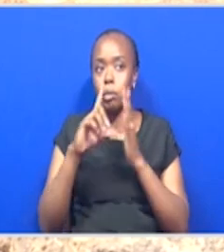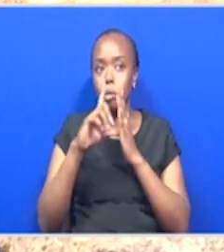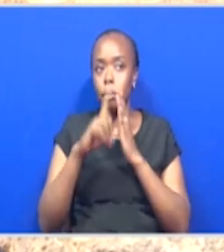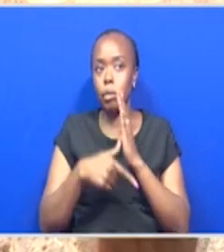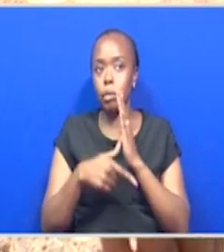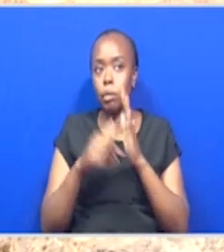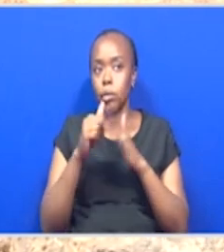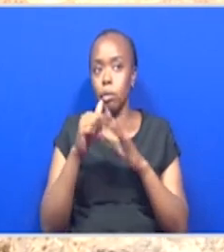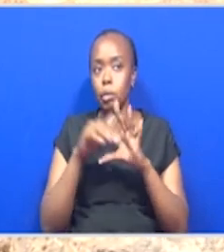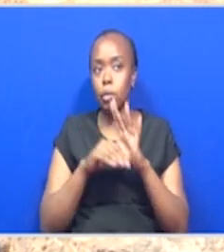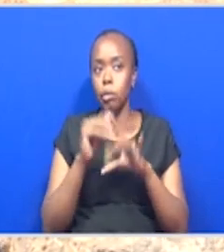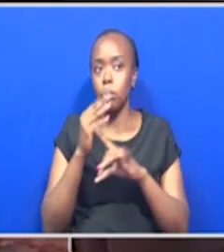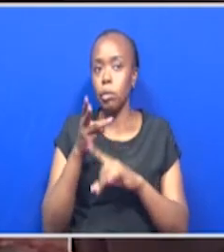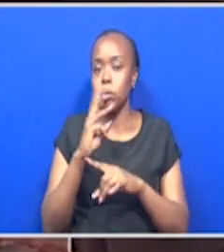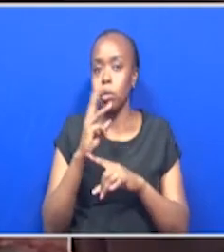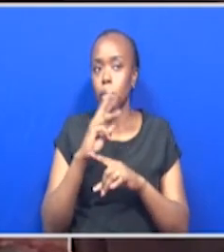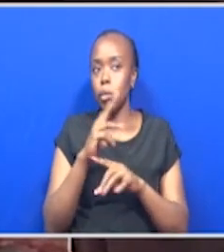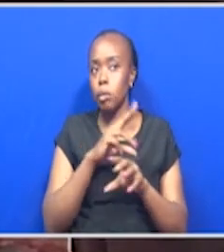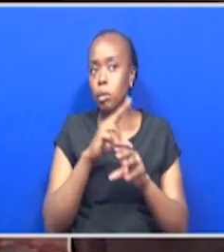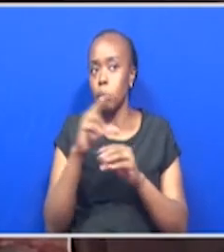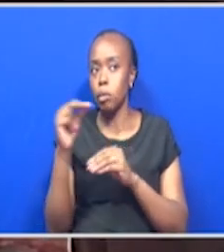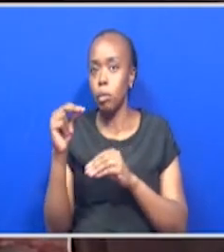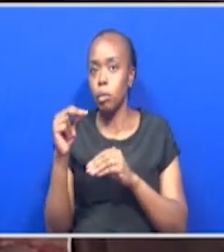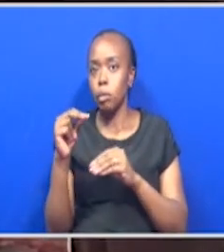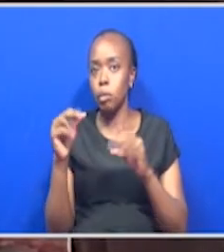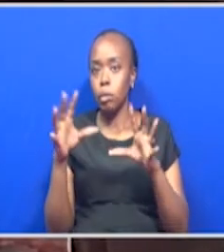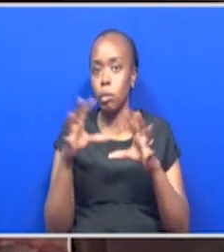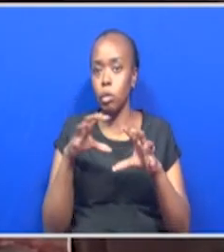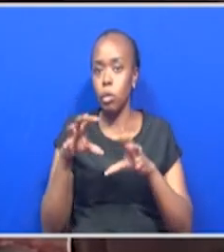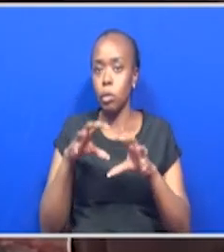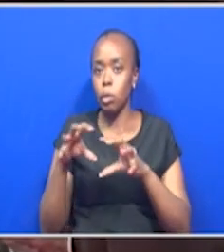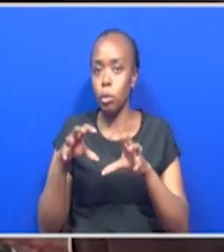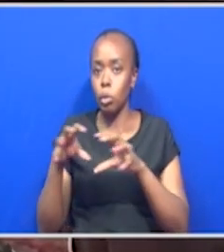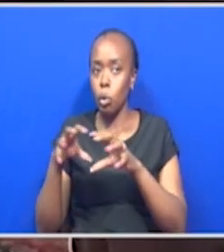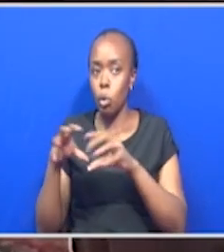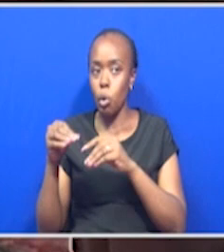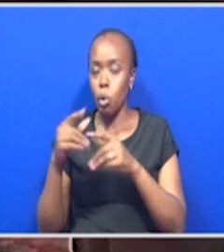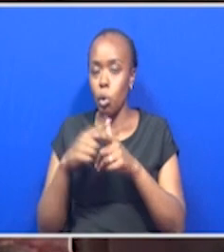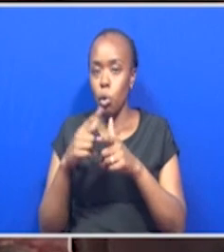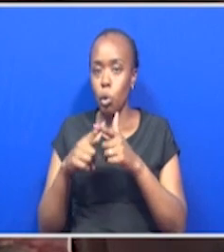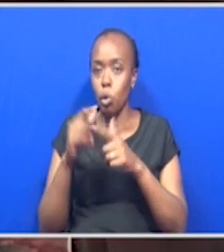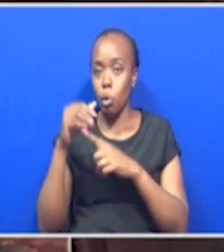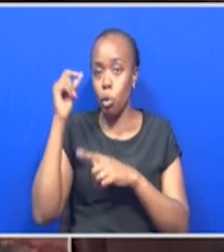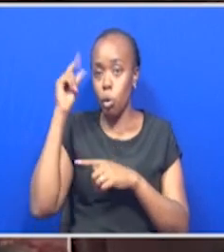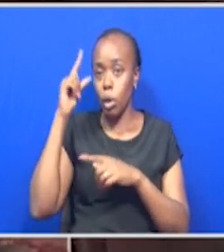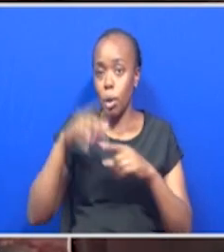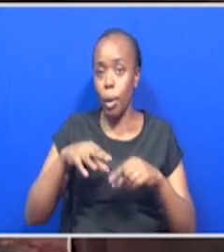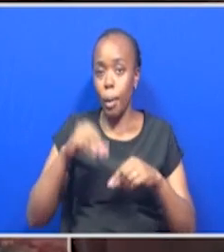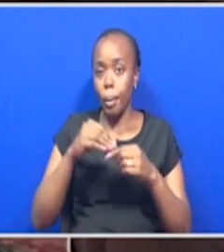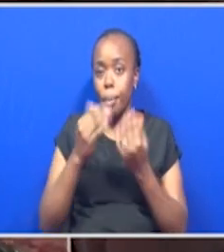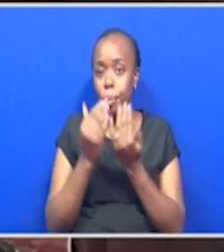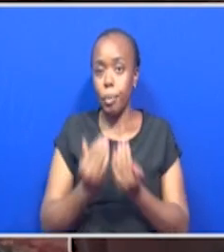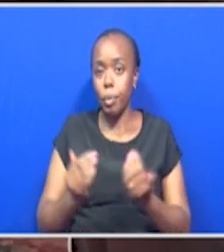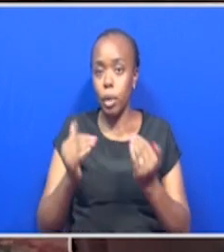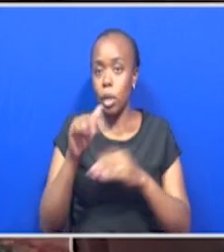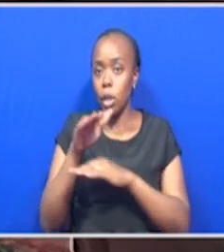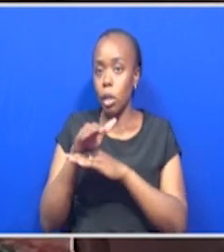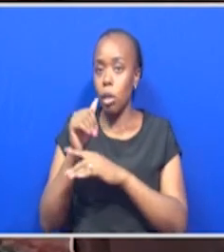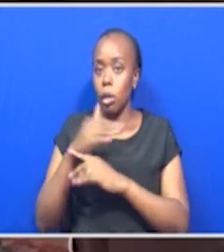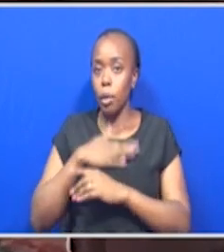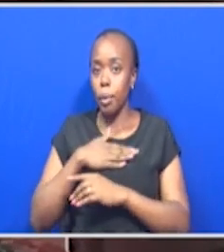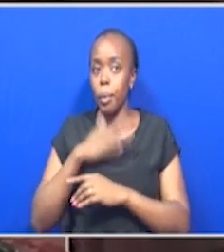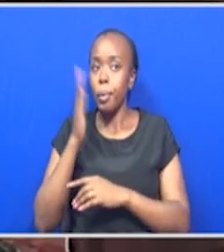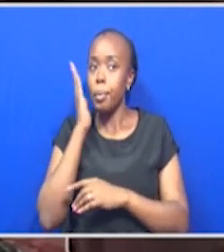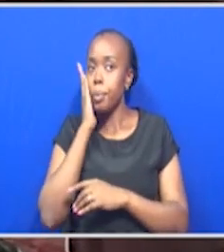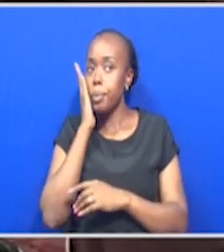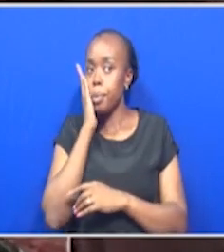kajipata ndani ya maji nimebebwa. Nilisikia mtetemeko, nikaamka nikachukua mtoto, nikaita akina maadhi, nikamwambia mke